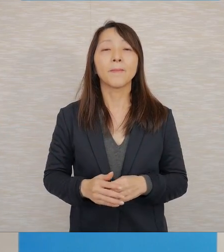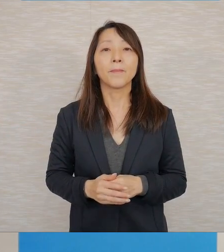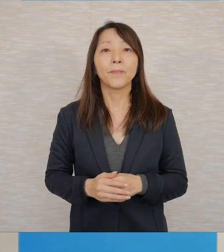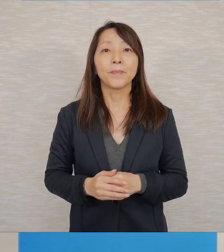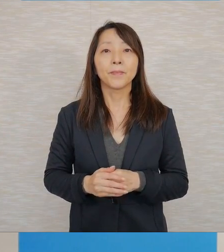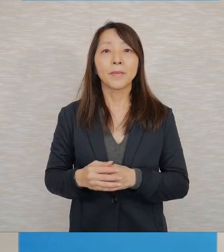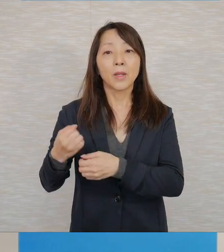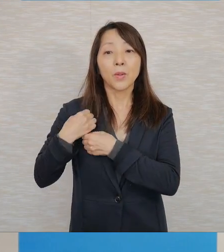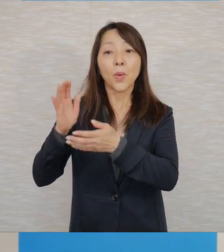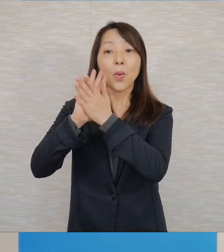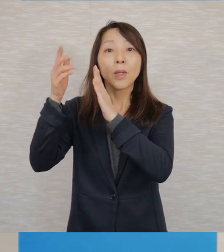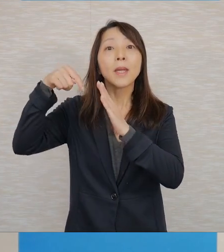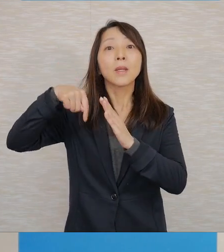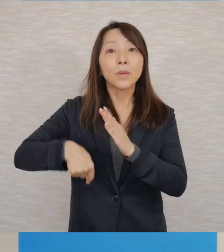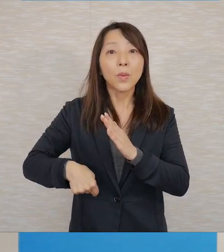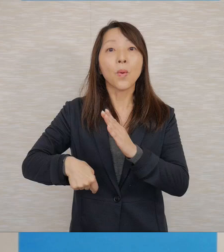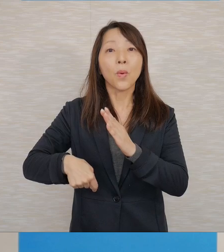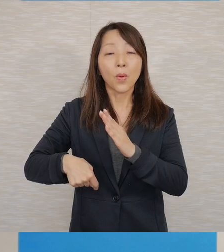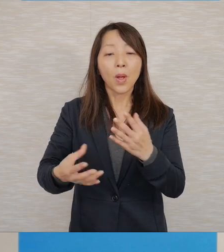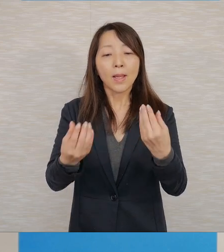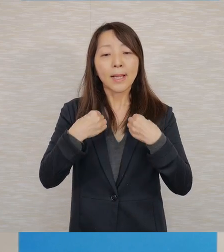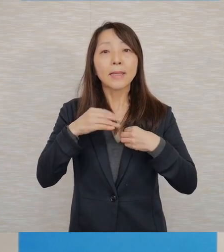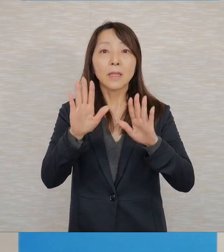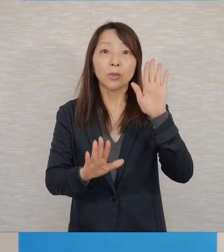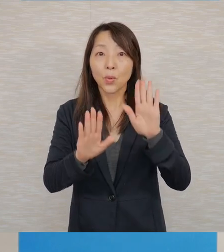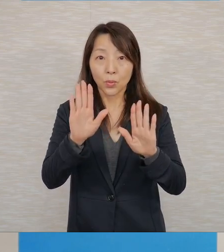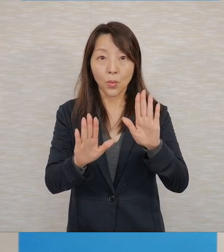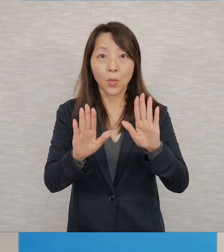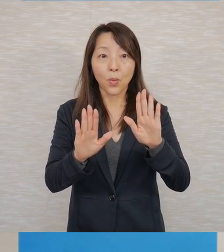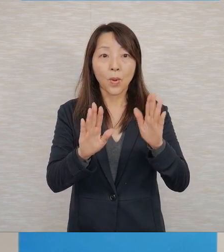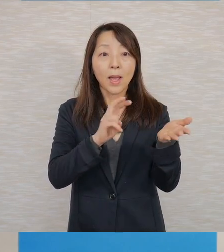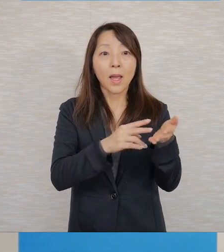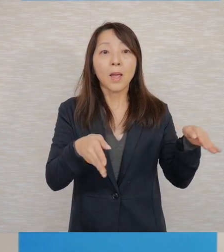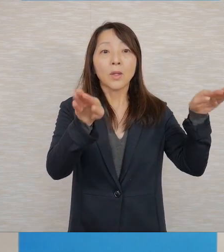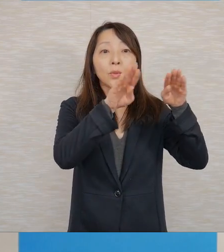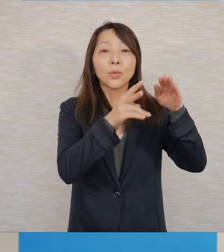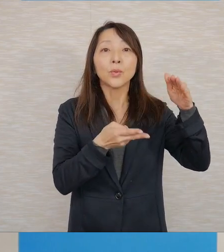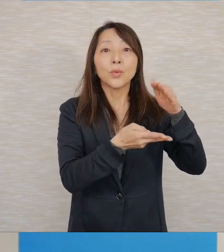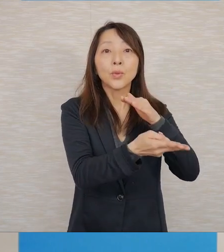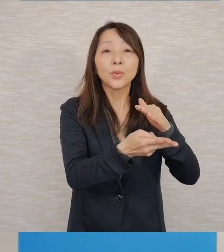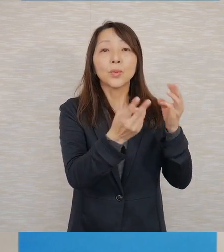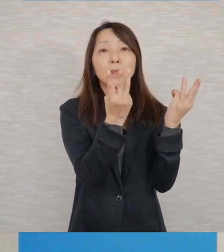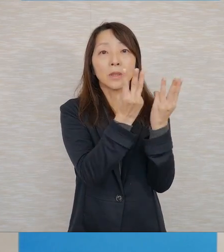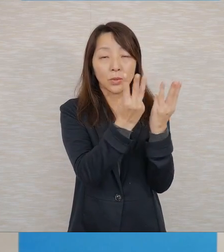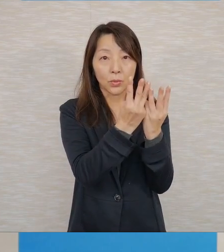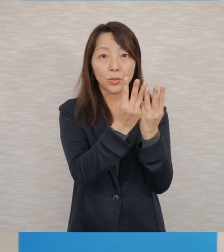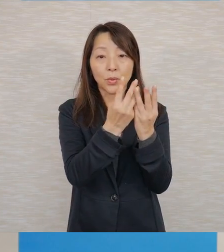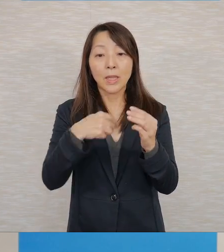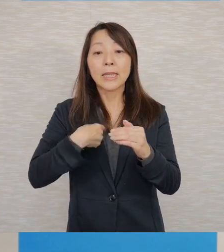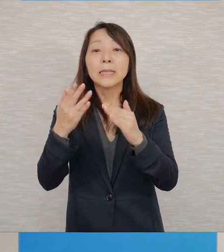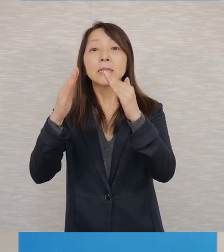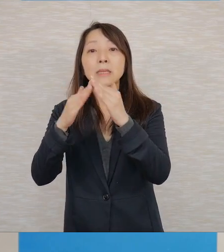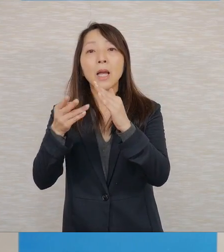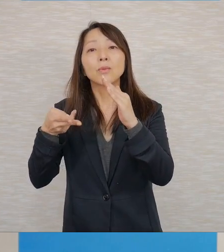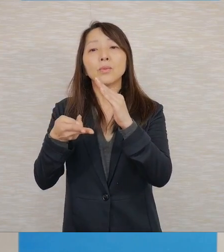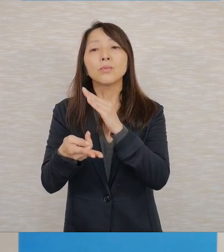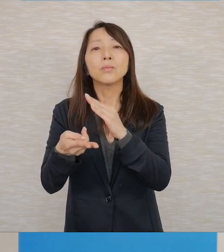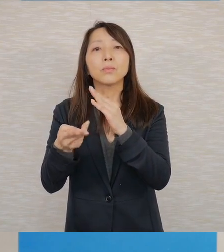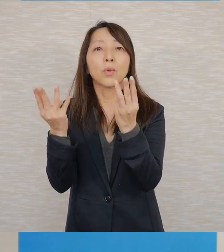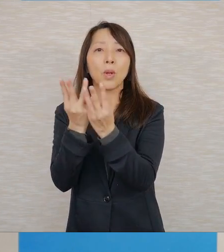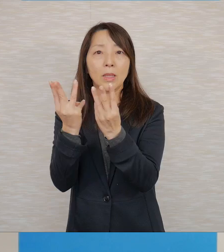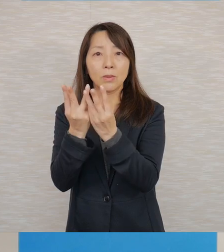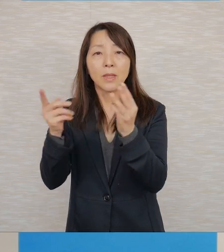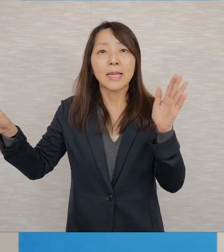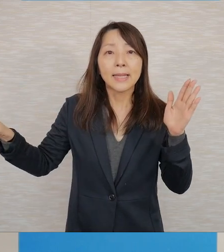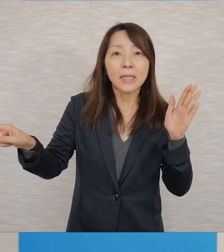県内の感染状況は、入院者数や自宅療養者数が過去最大